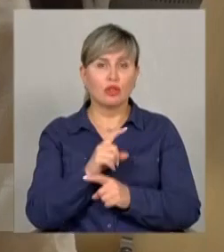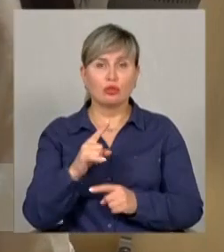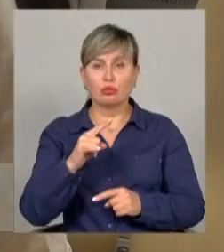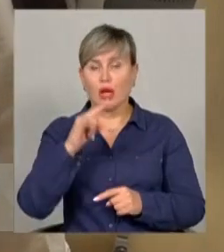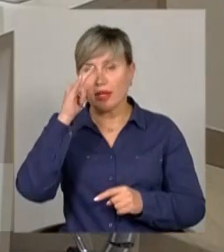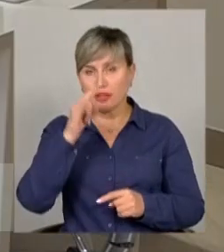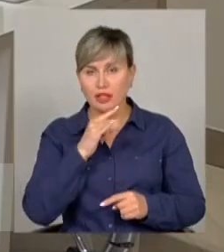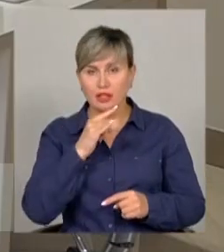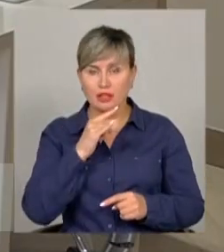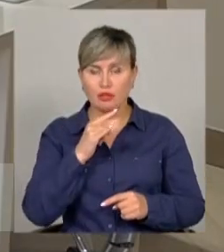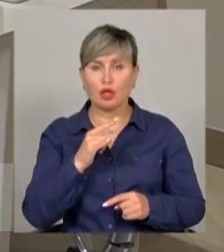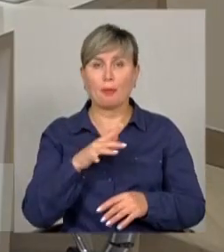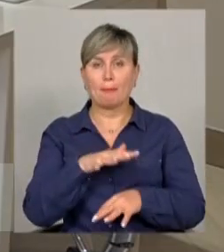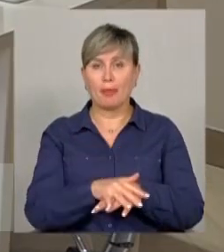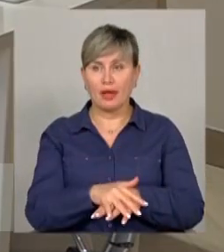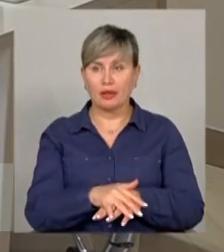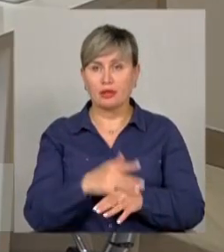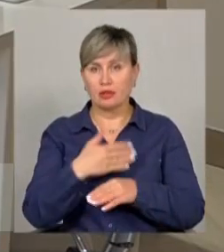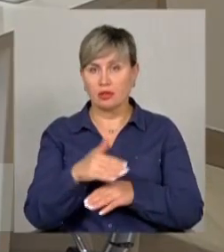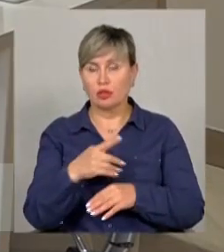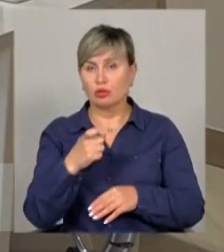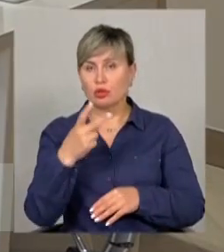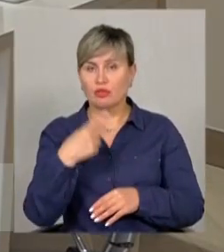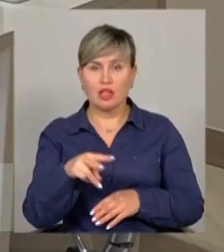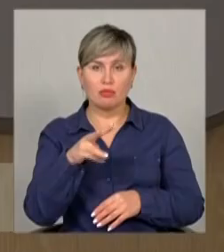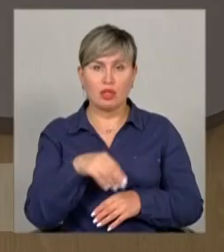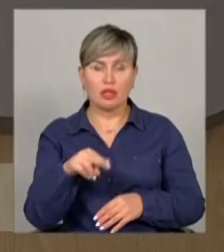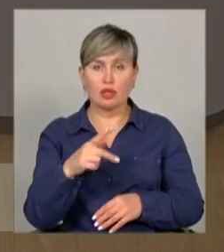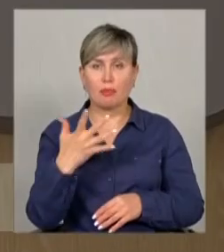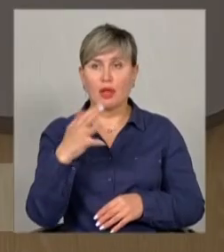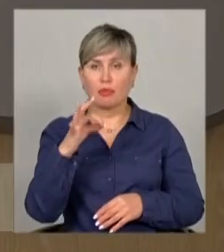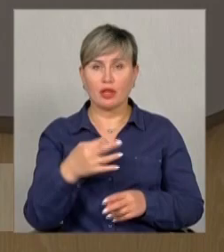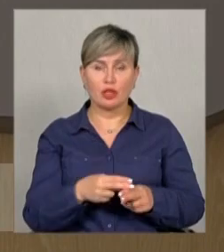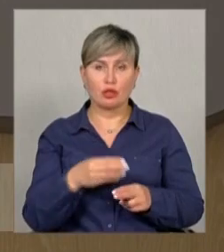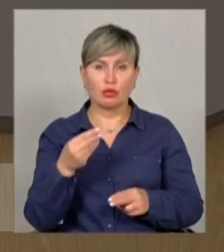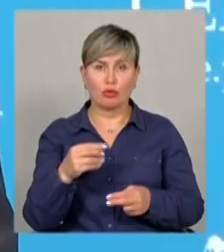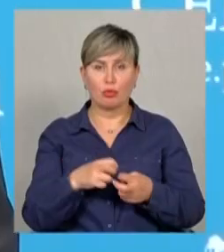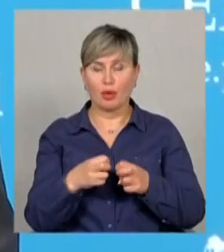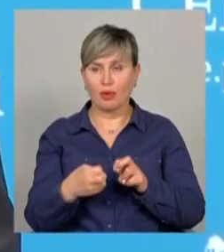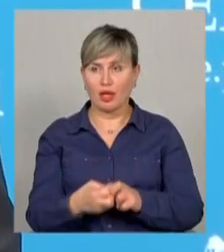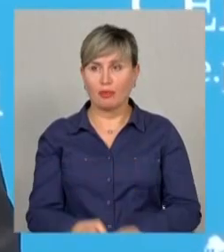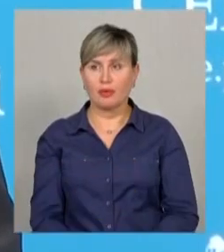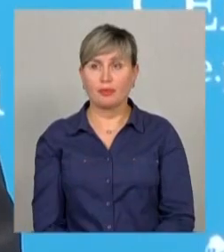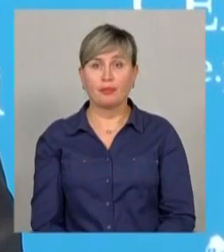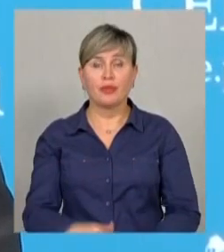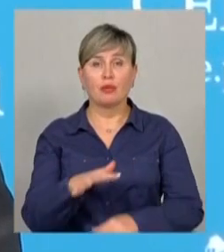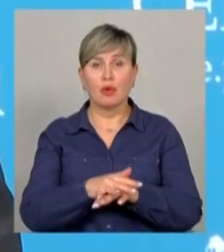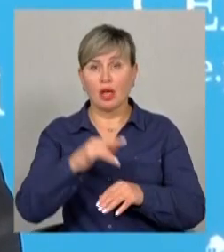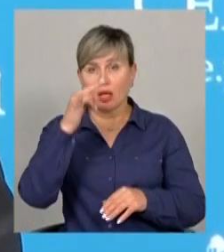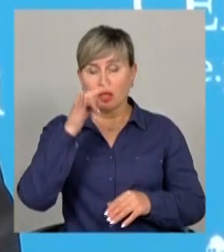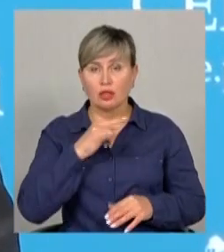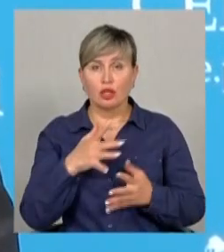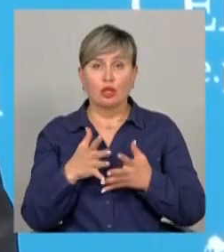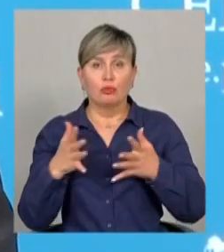отечественные банки прокредитовали иностранцев на 120 миллиардов тенге. 5% от этой суммы проблемные. В банках Казахстана